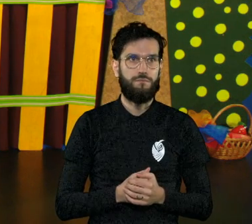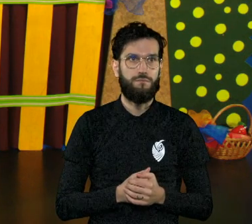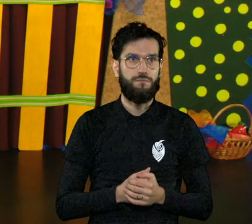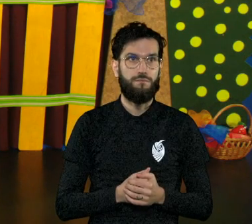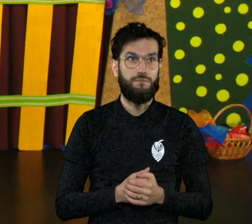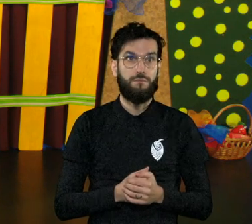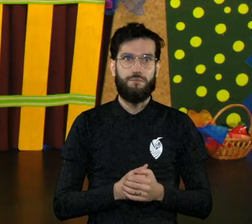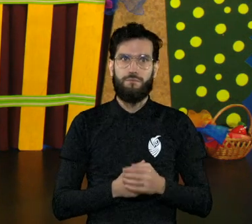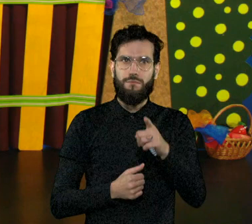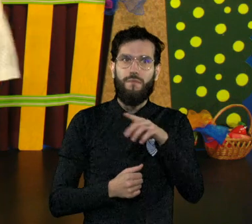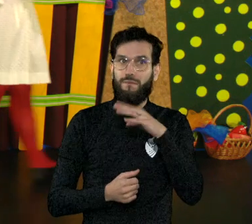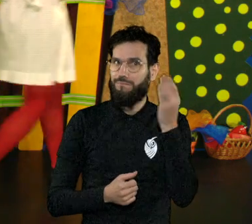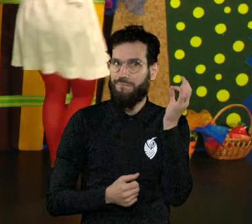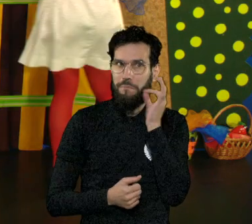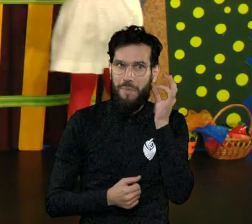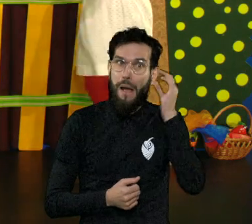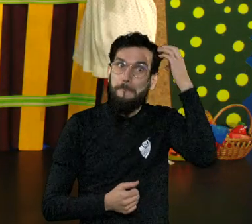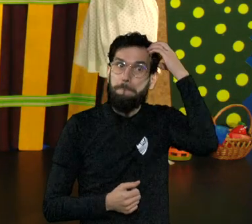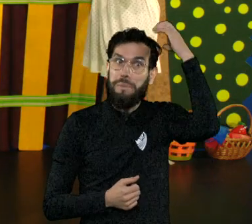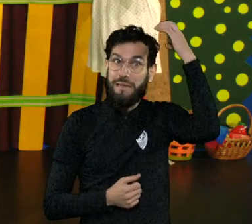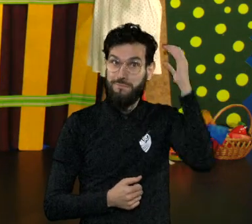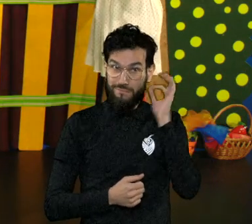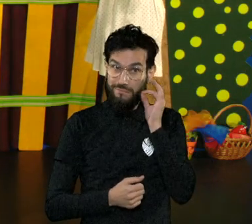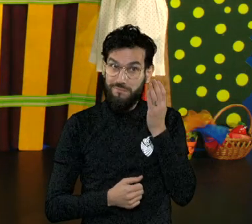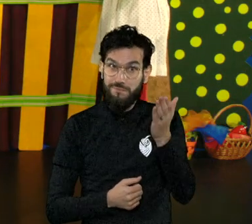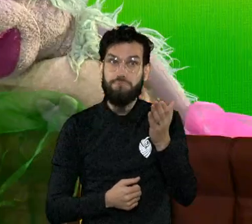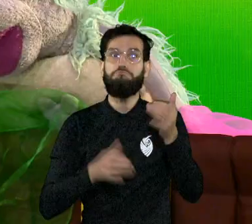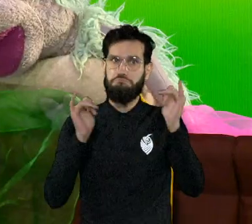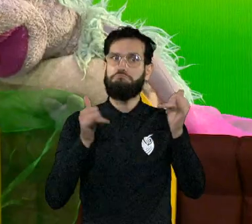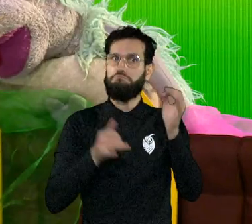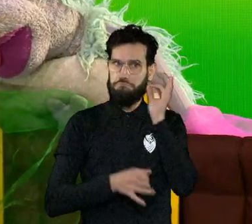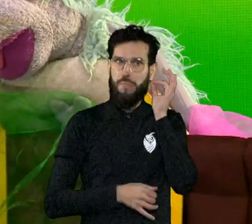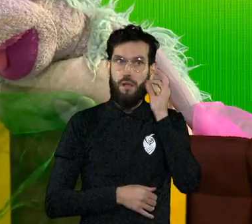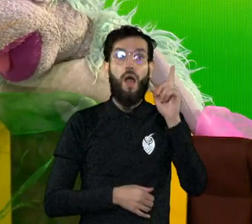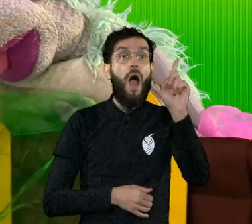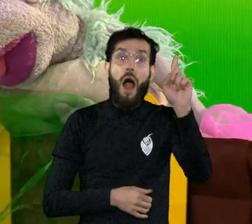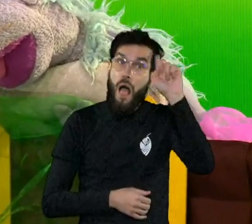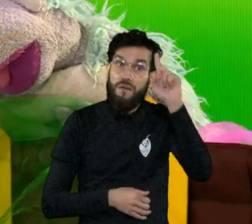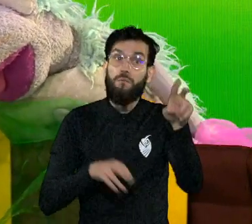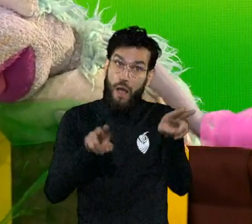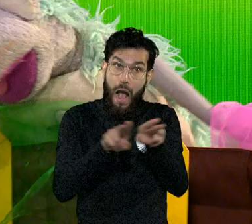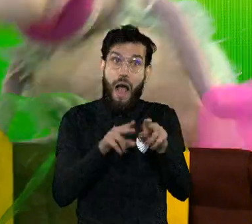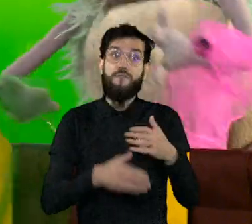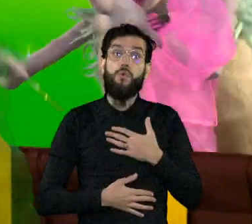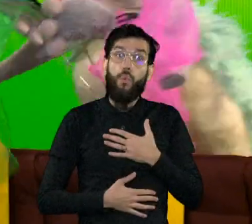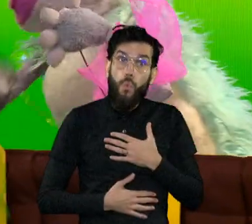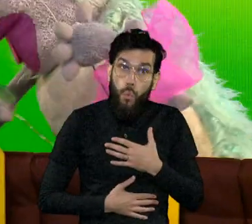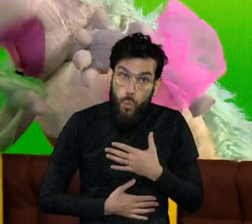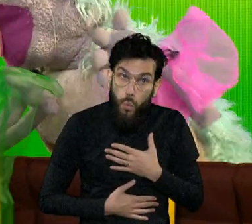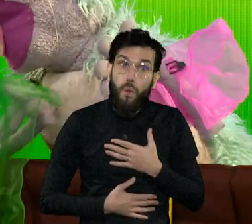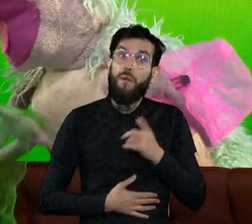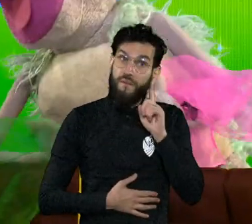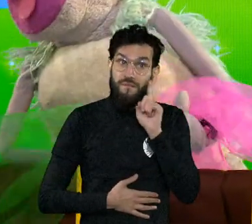Už vyzerám ako princezná? Myslím, že áno. Ale ja sa viem aj ukláňať ako princezná.